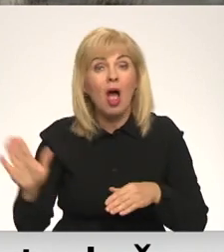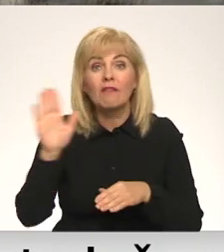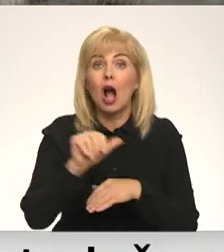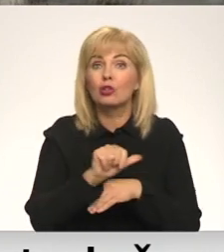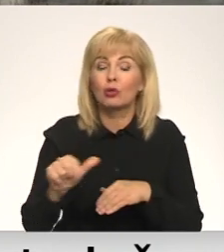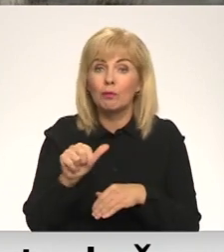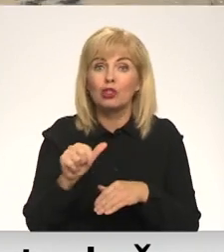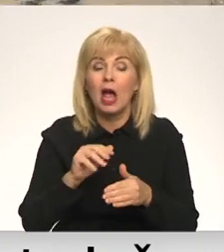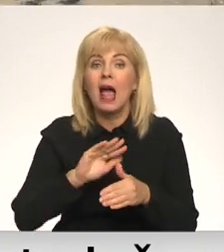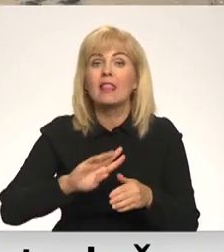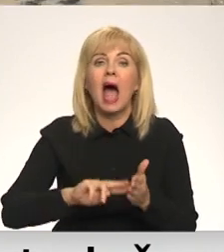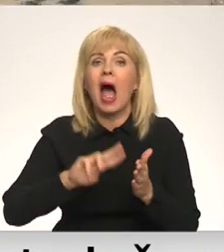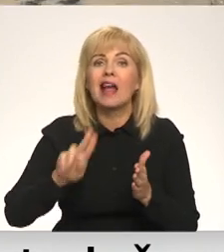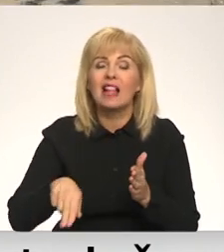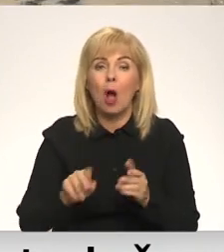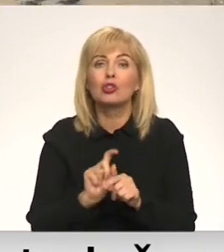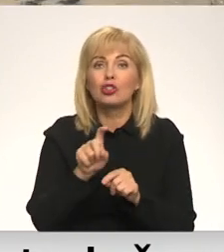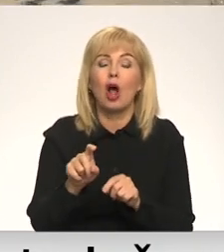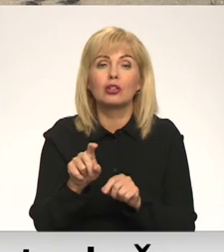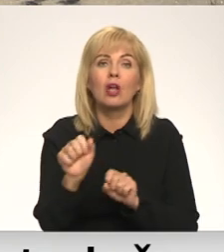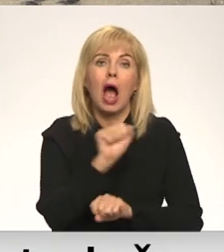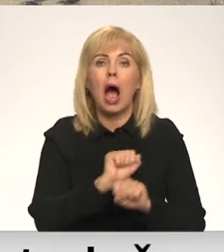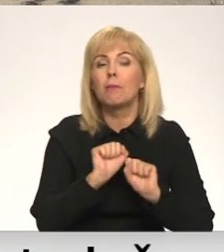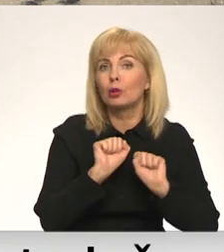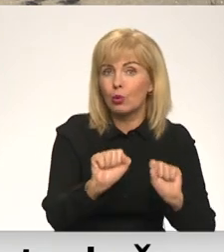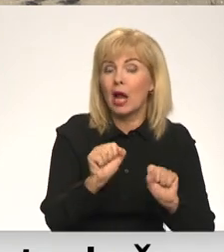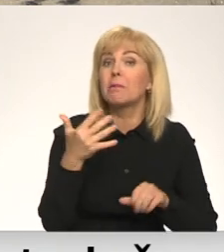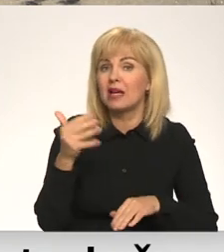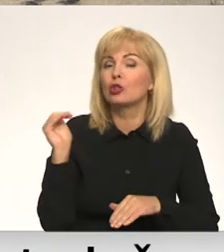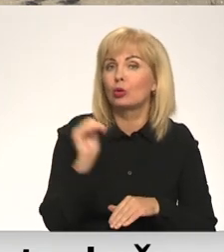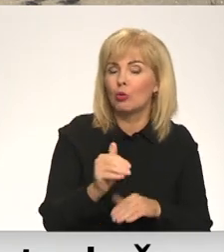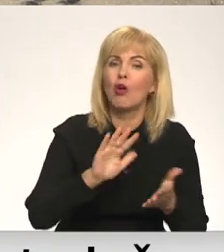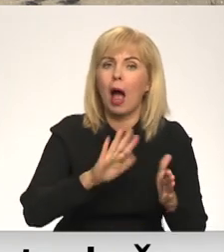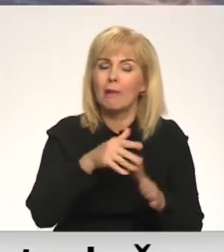robežas nelikumīgas šķērsošanas ir atturēta jau gandrīz 5000 cilvēku.